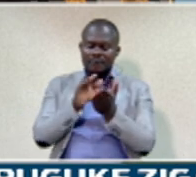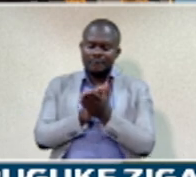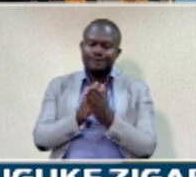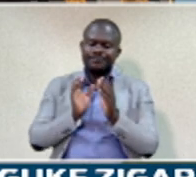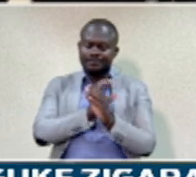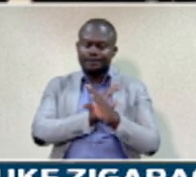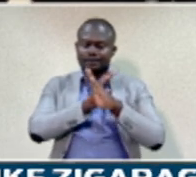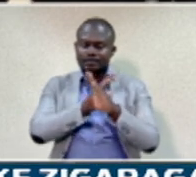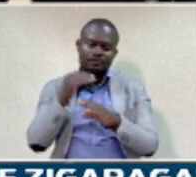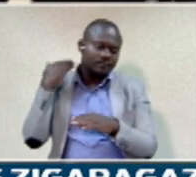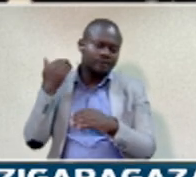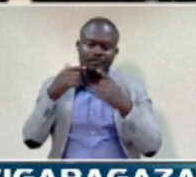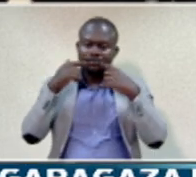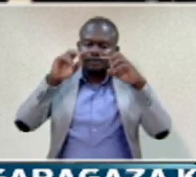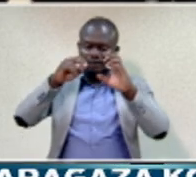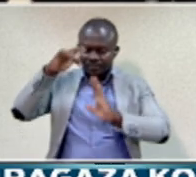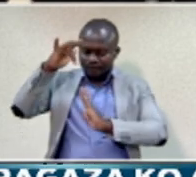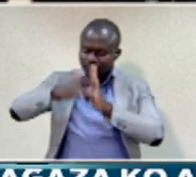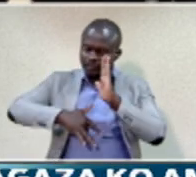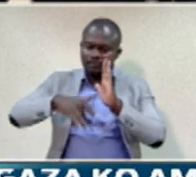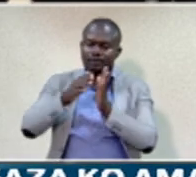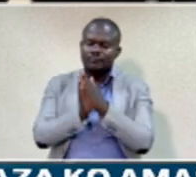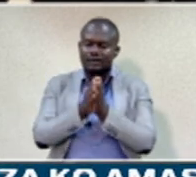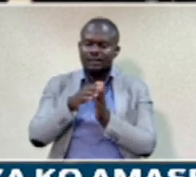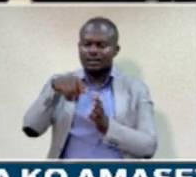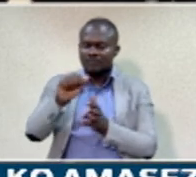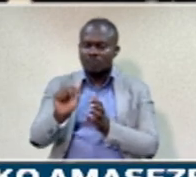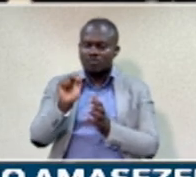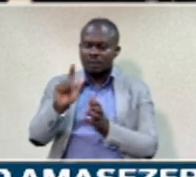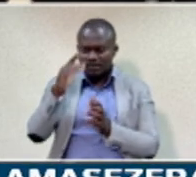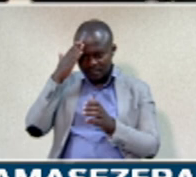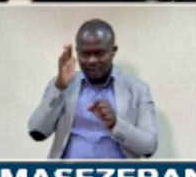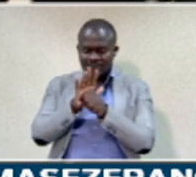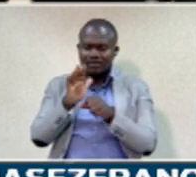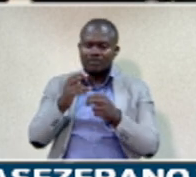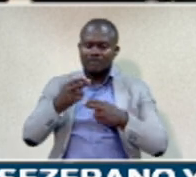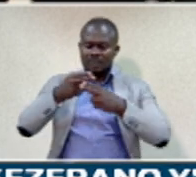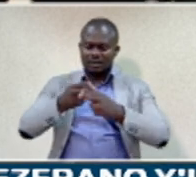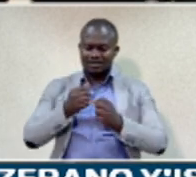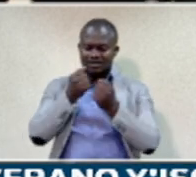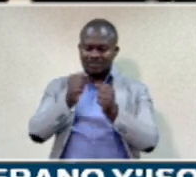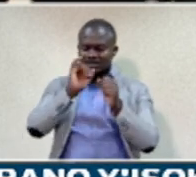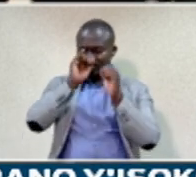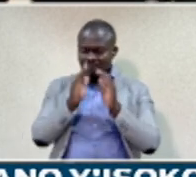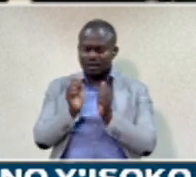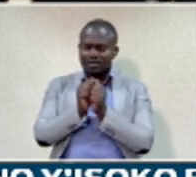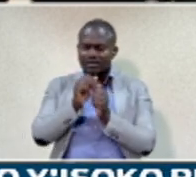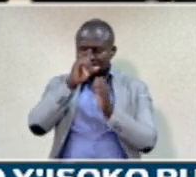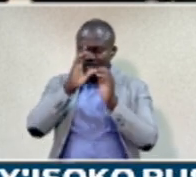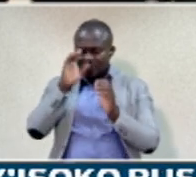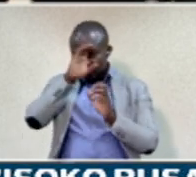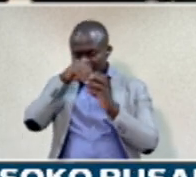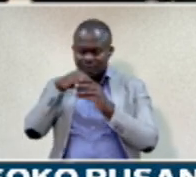kurwanya Jenoside CNRG ivuga byimbitse amateka ya Rusesabagina. Yamenyekanye cyane kubwo kwiyita intwari yarokoye abatutsi n'abahutu bahigwaga